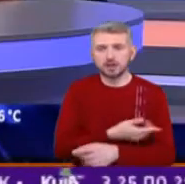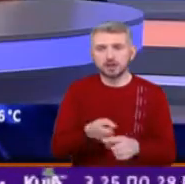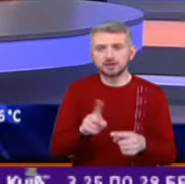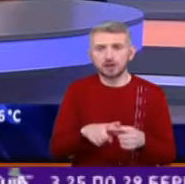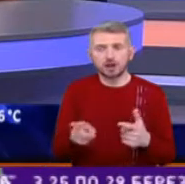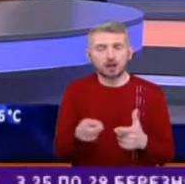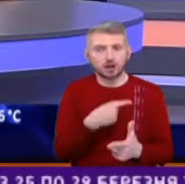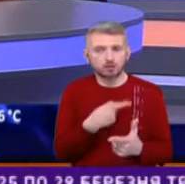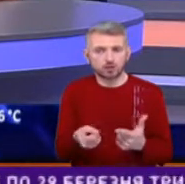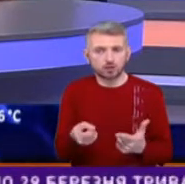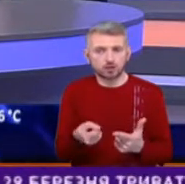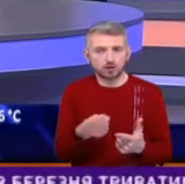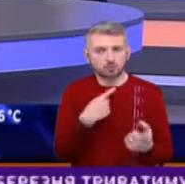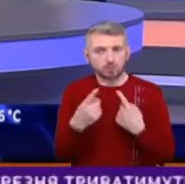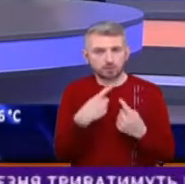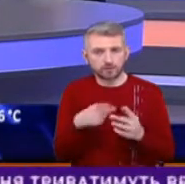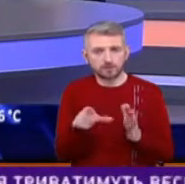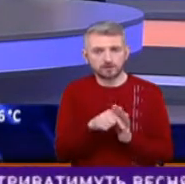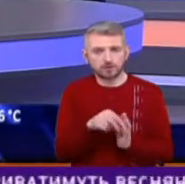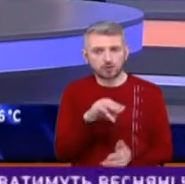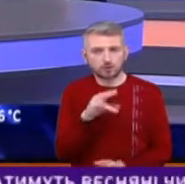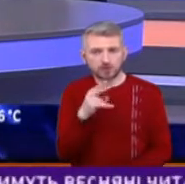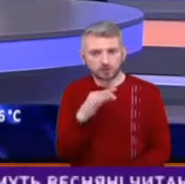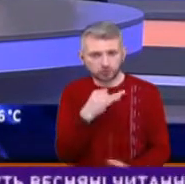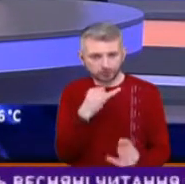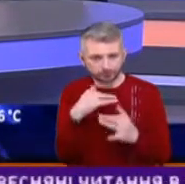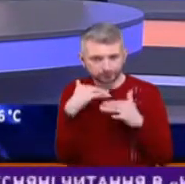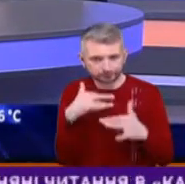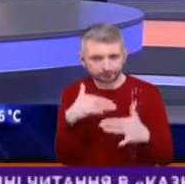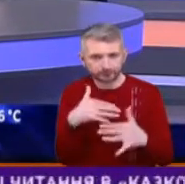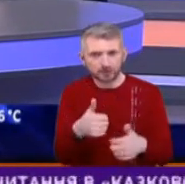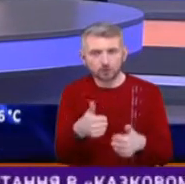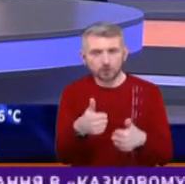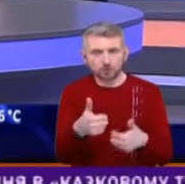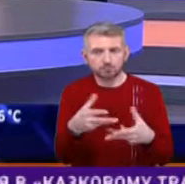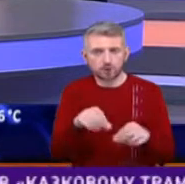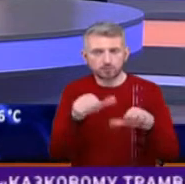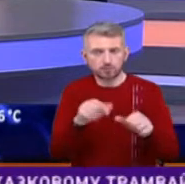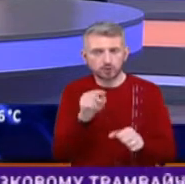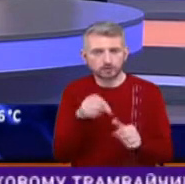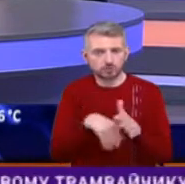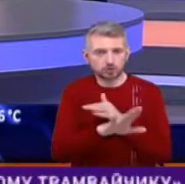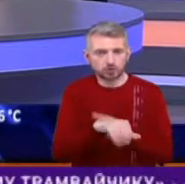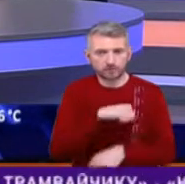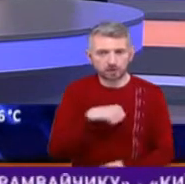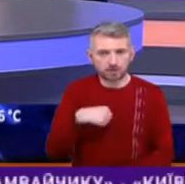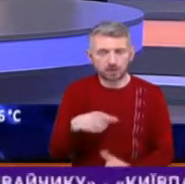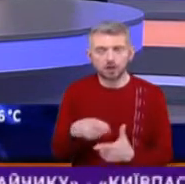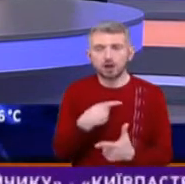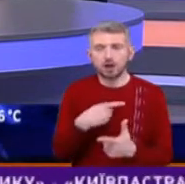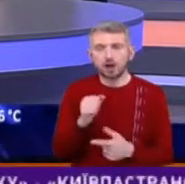або поговорити з Юрієм Віталійовичем і в хорошому, м'якому форматі, щоб він пішов сам, а